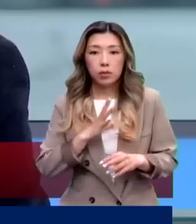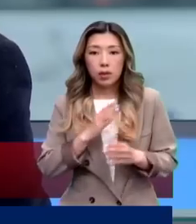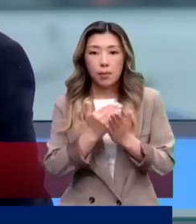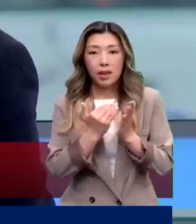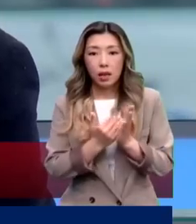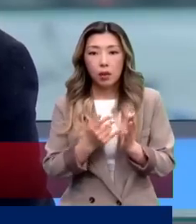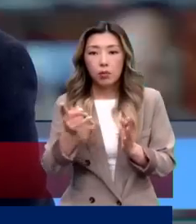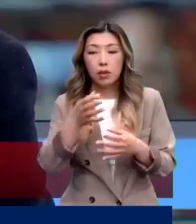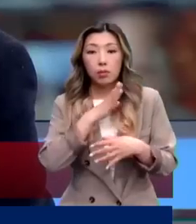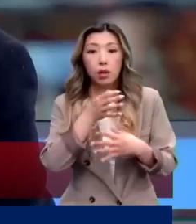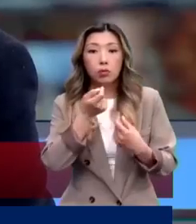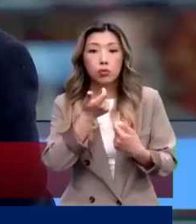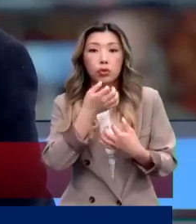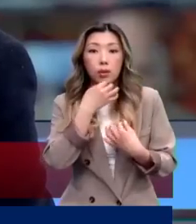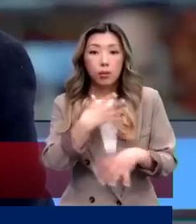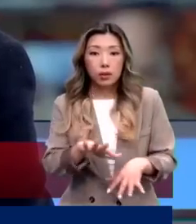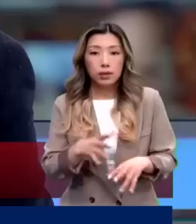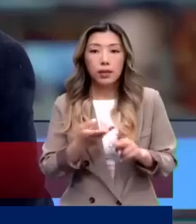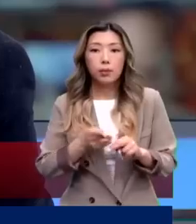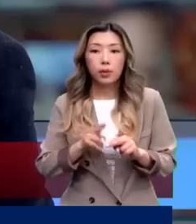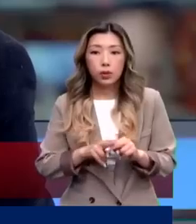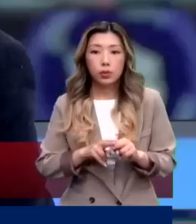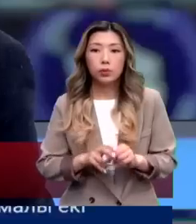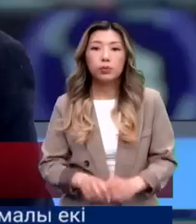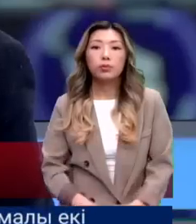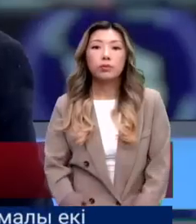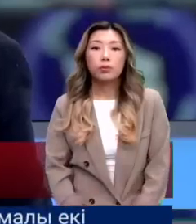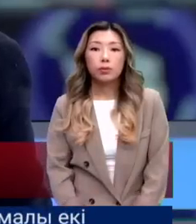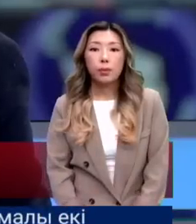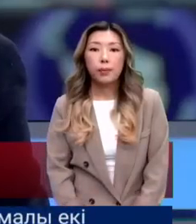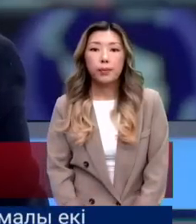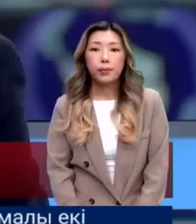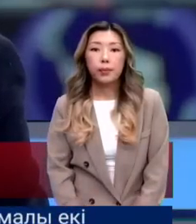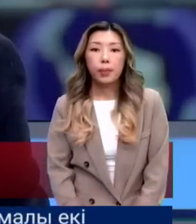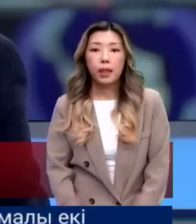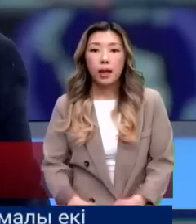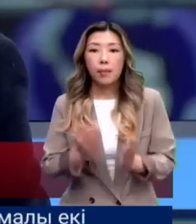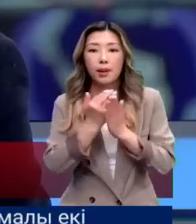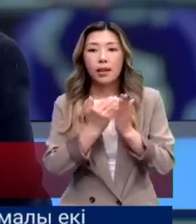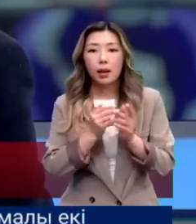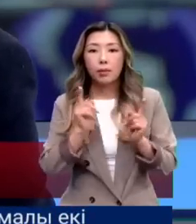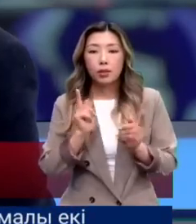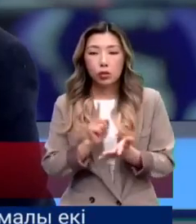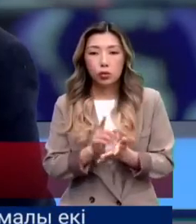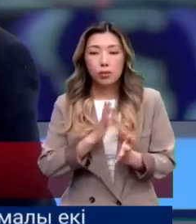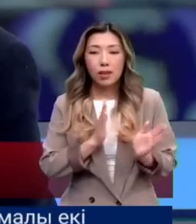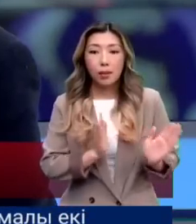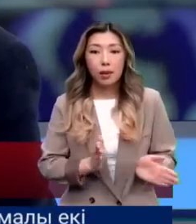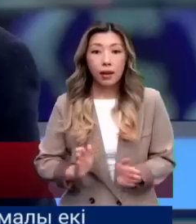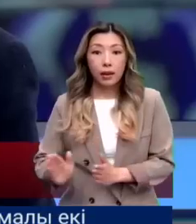программу. В любом случае, меры должны быть системны, в нашем понимании.